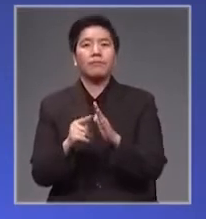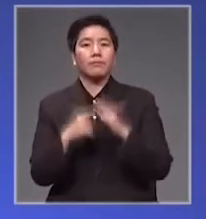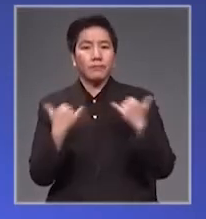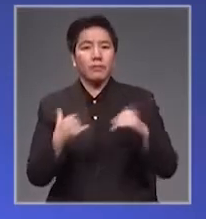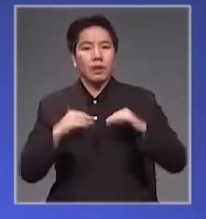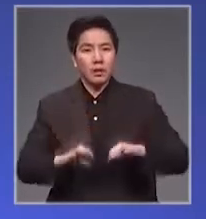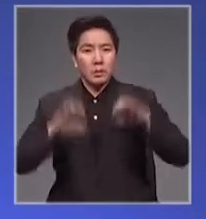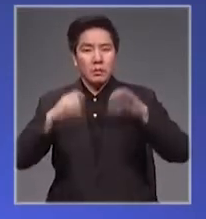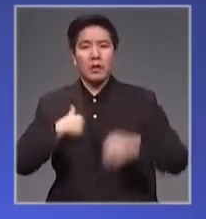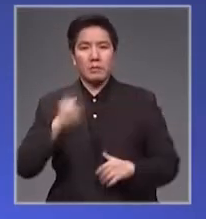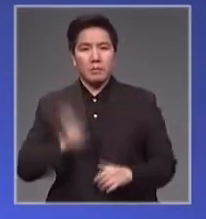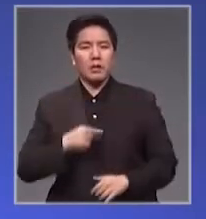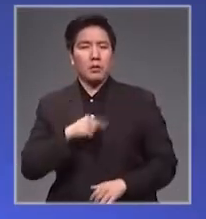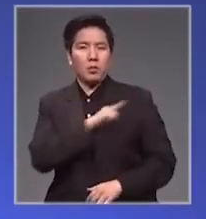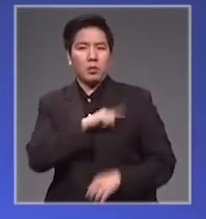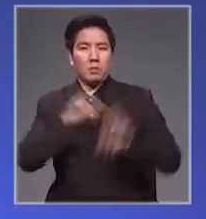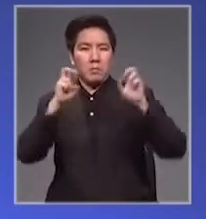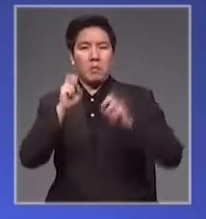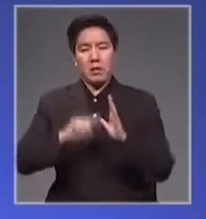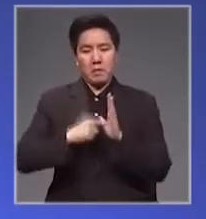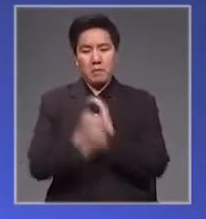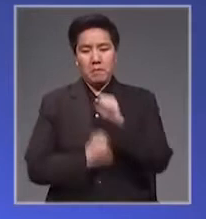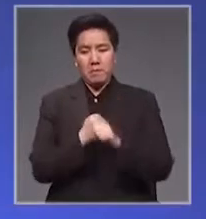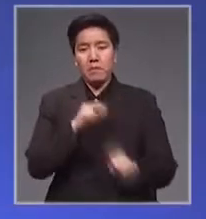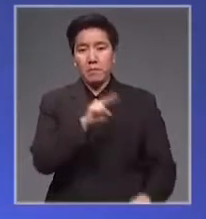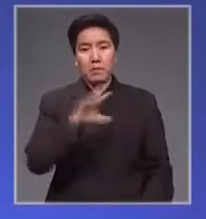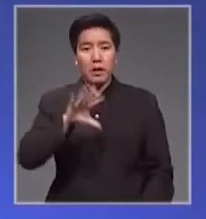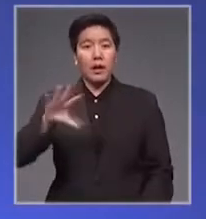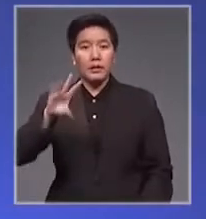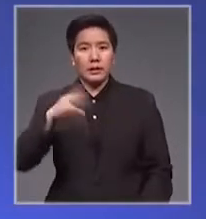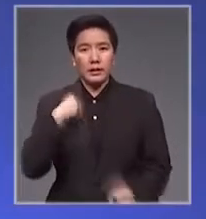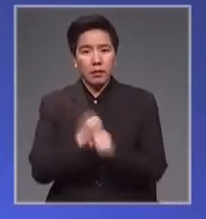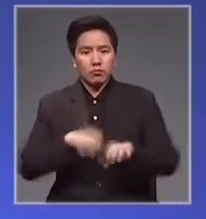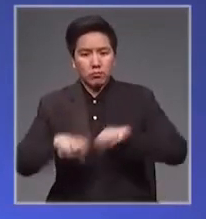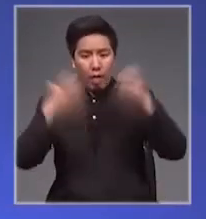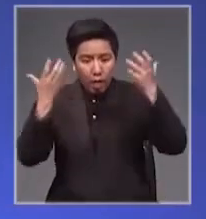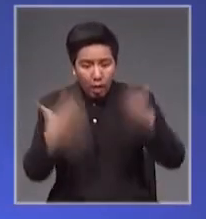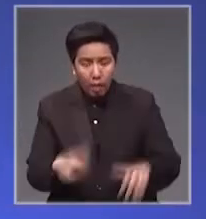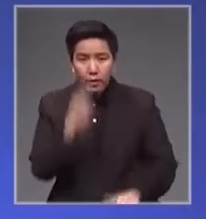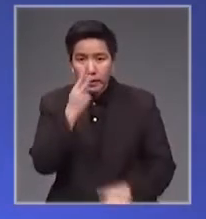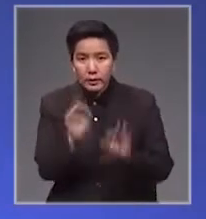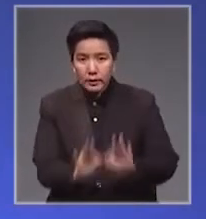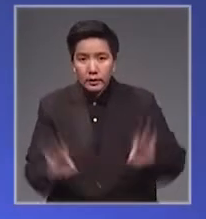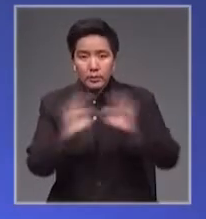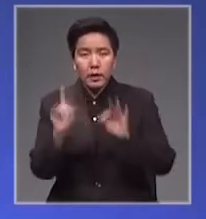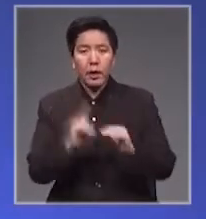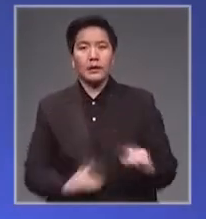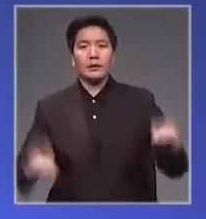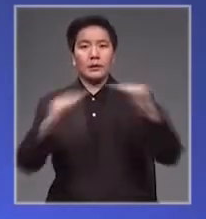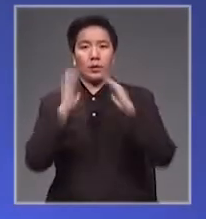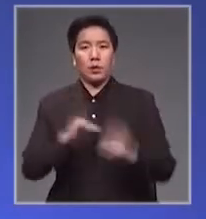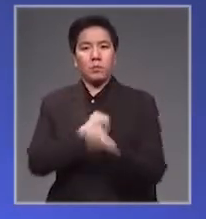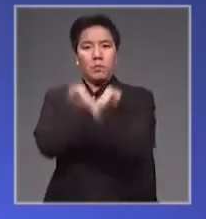นี้ถือว่าเป็นวาระแห่งชาติตั้งแต่ปี2557มีผลดำเนินงานที่สำคัญเช่น 1. การคุ้มครองบุคคลจากการตกเป็นเหยื่